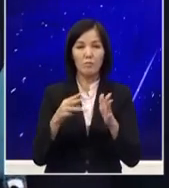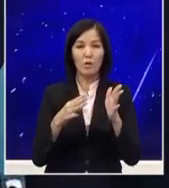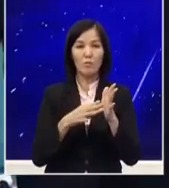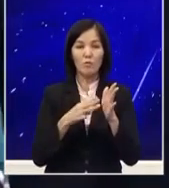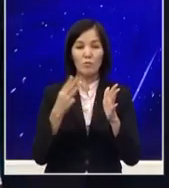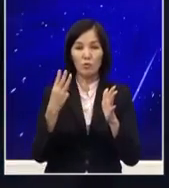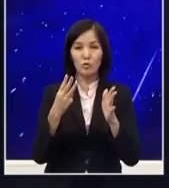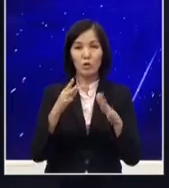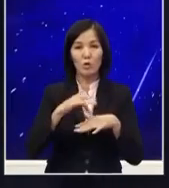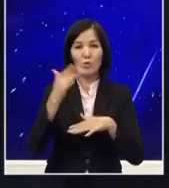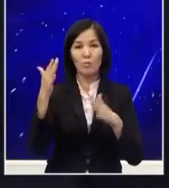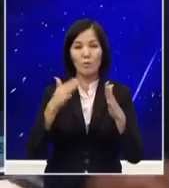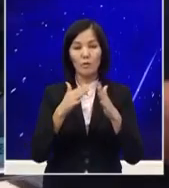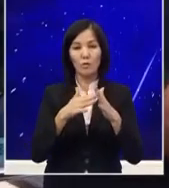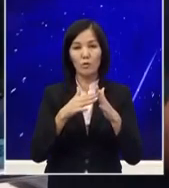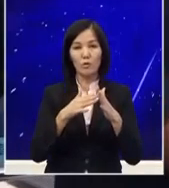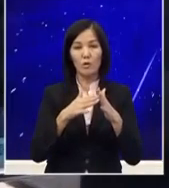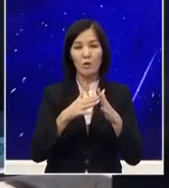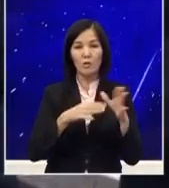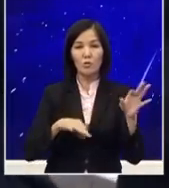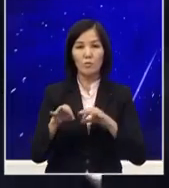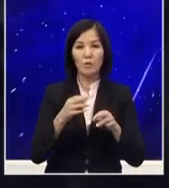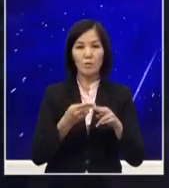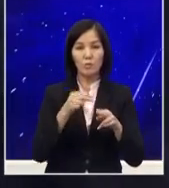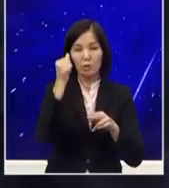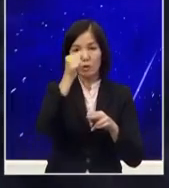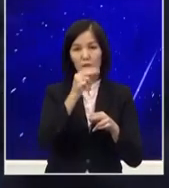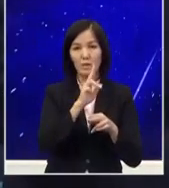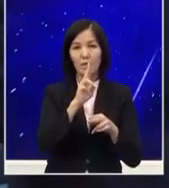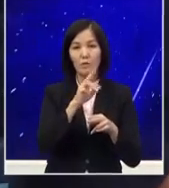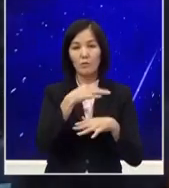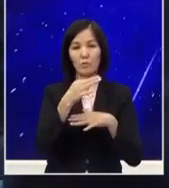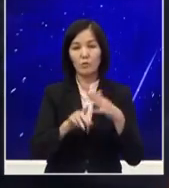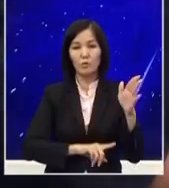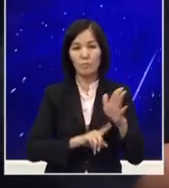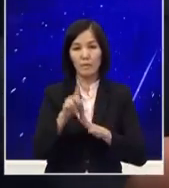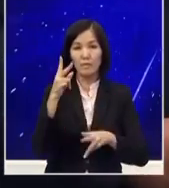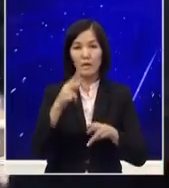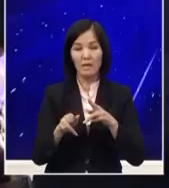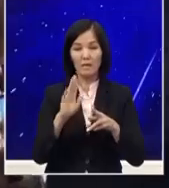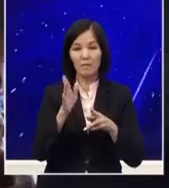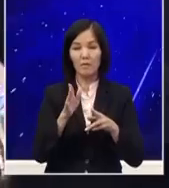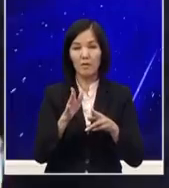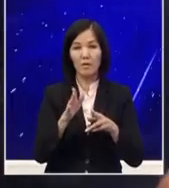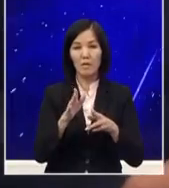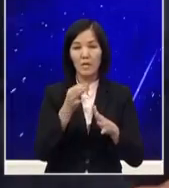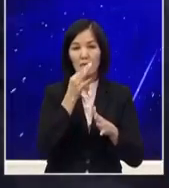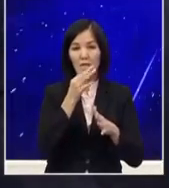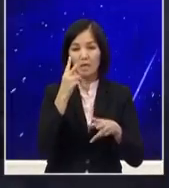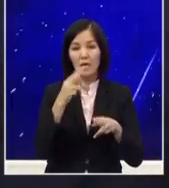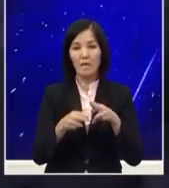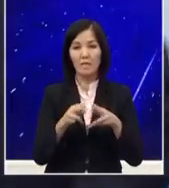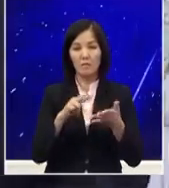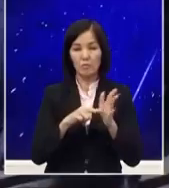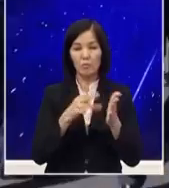23 көп қабатты үй. Жобаның аяқталуы биыл осы үстіміздегі жылдың қараша айының басына жоспарланған. Біз оны мерзімінен артық аяқтаймыз